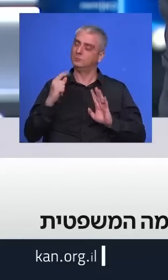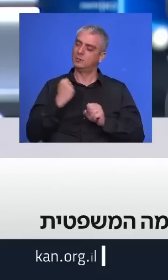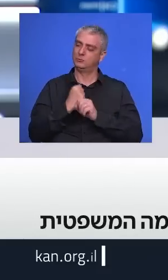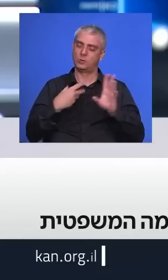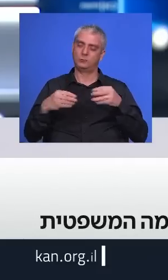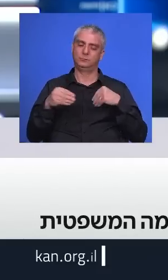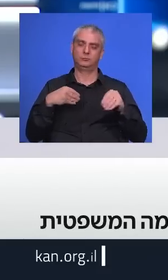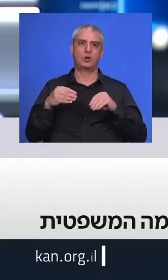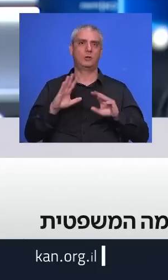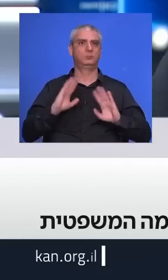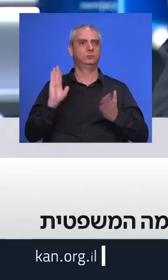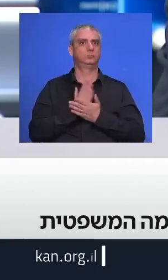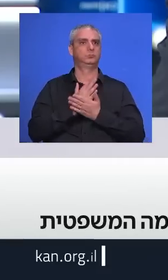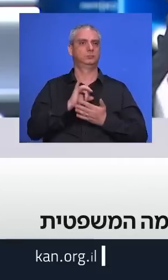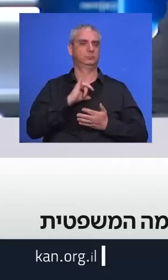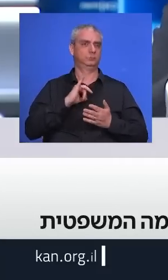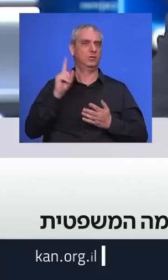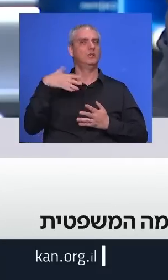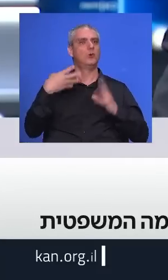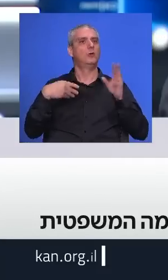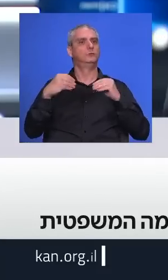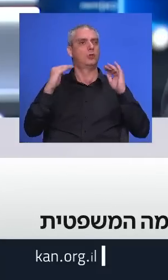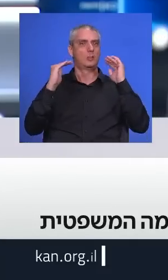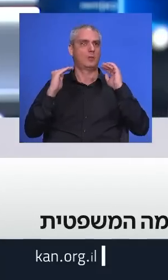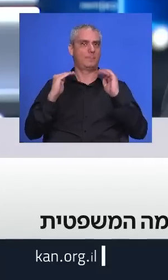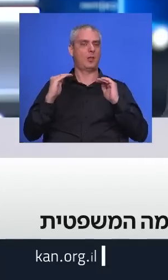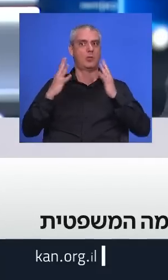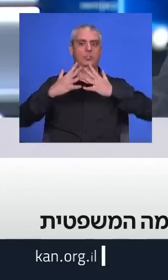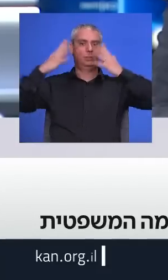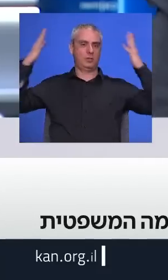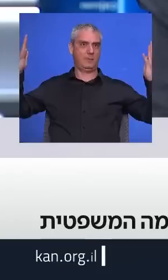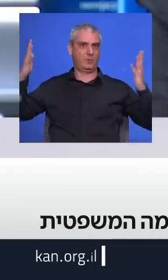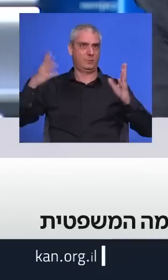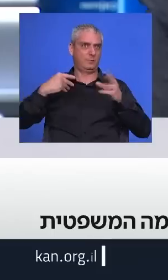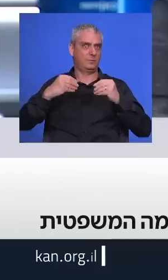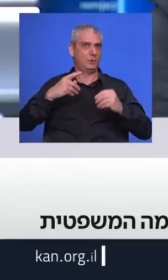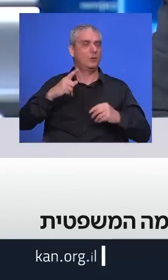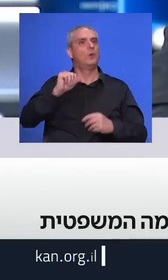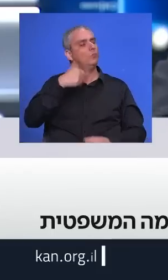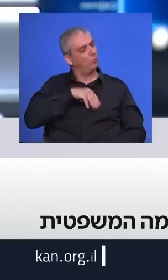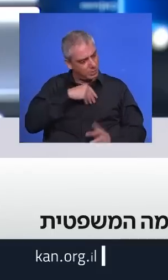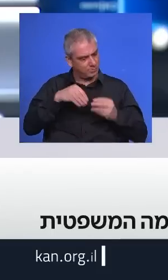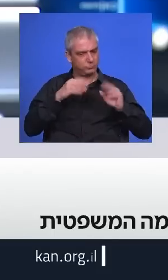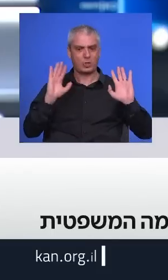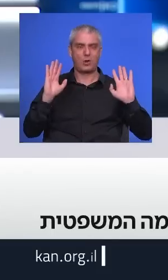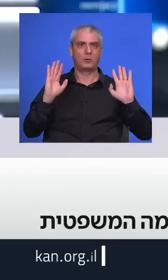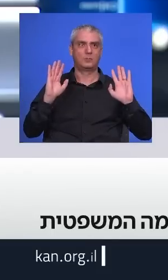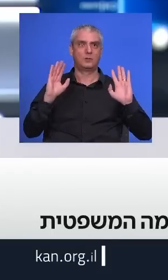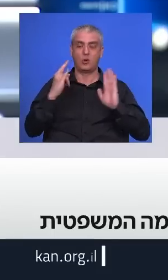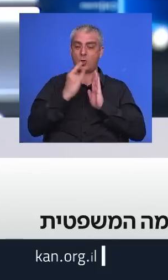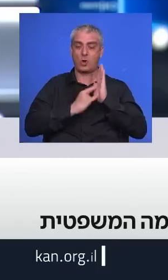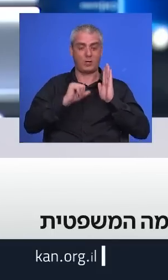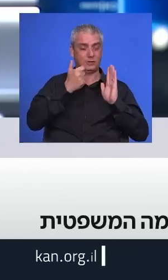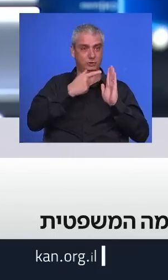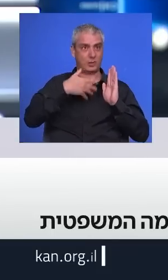לפשרות חד צדדיות, כמובן שהם יהיו פשרות פחות דרמטיות מפשרות, קודם כל מוכנים לפשרות. בין החוק הראשון,